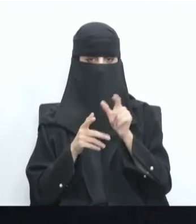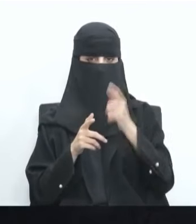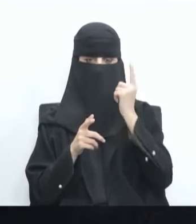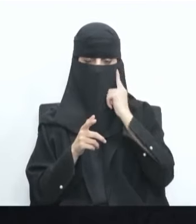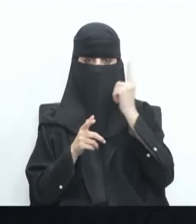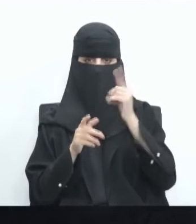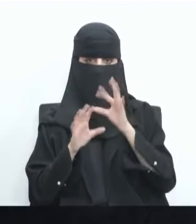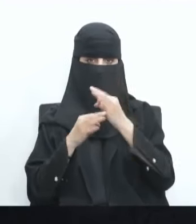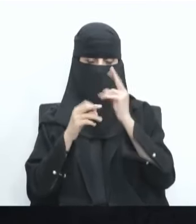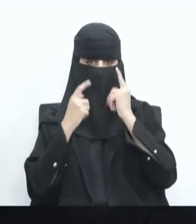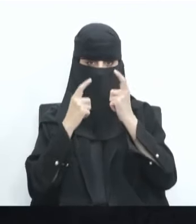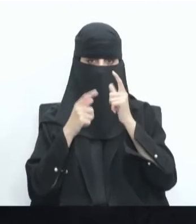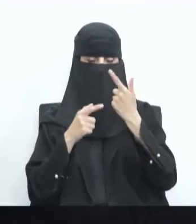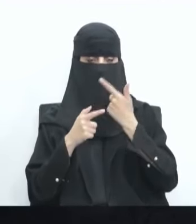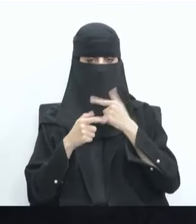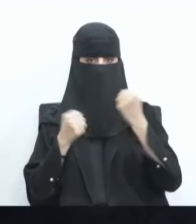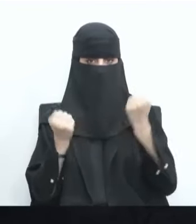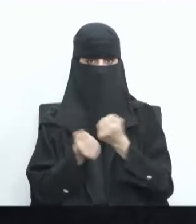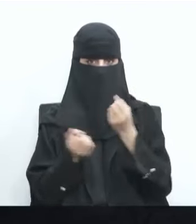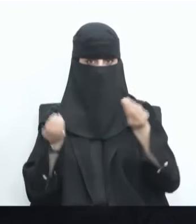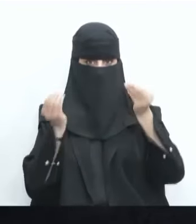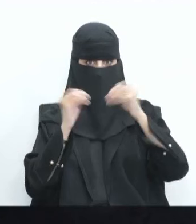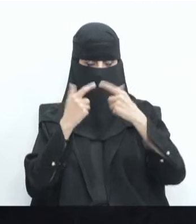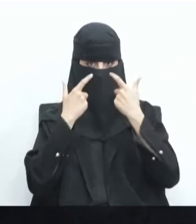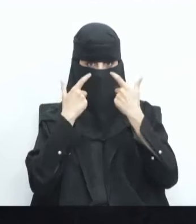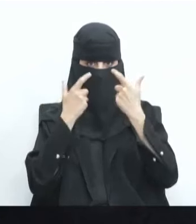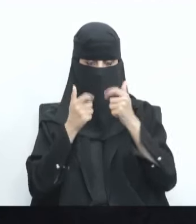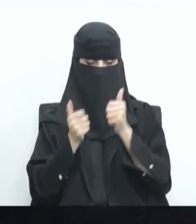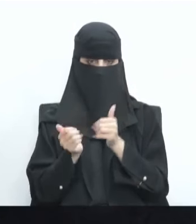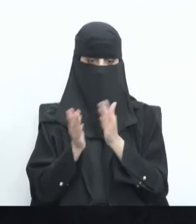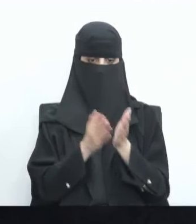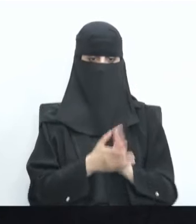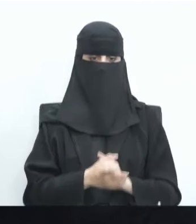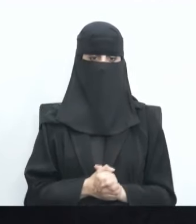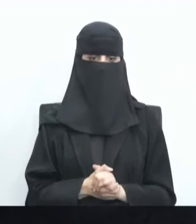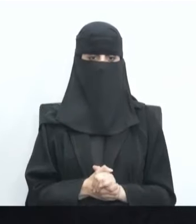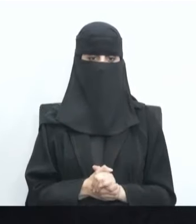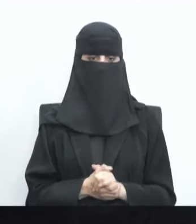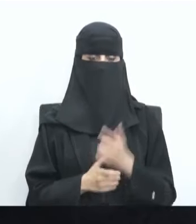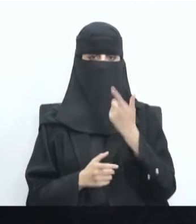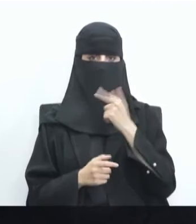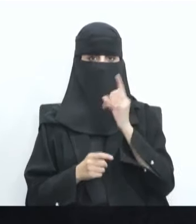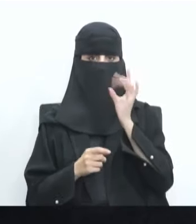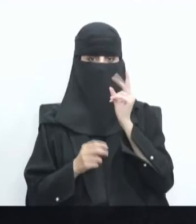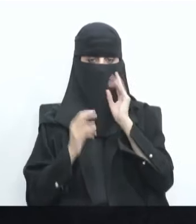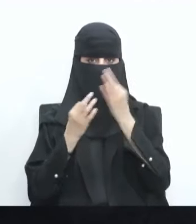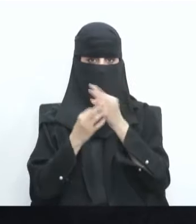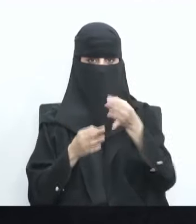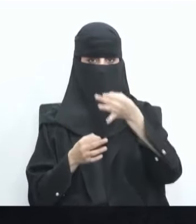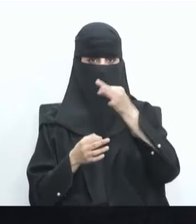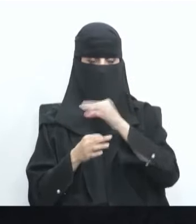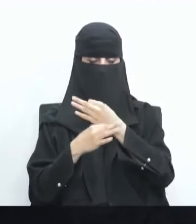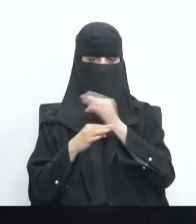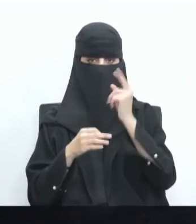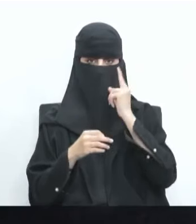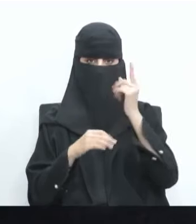فان استماعكم يحتاج الى زياده تركيز وتدريب ارجو ان تكونوا مستمعين